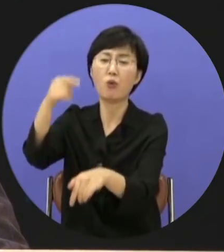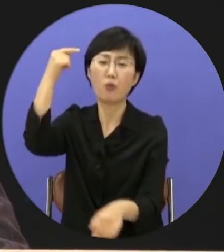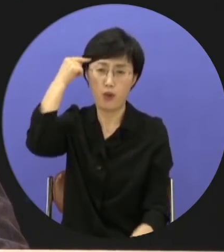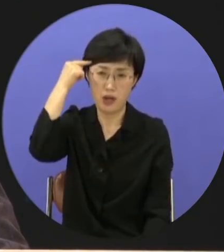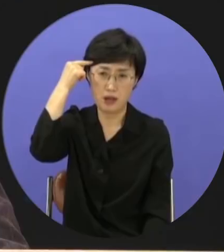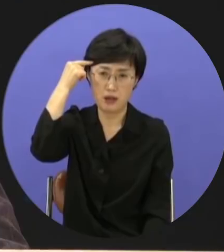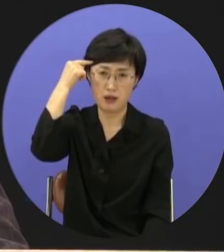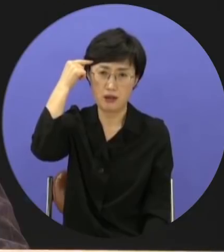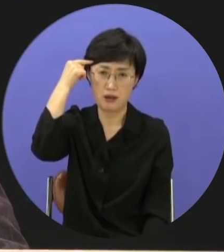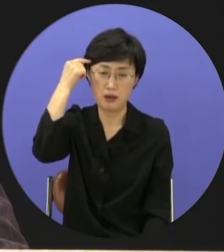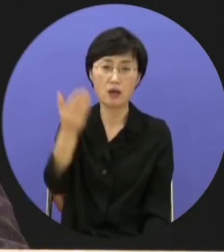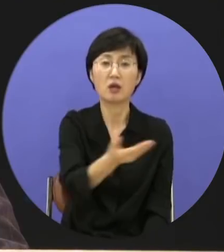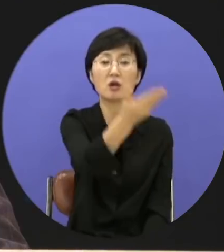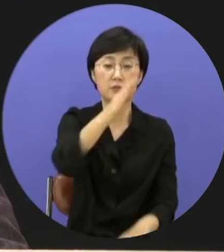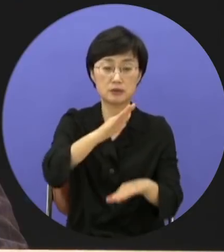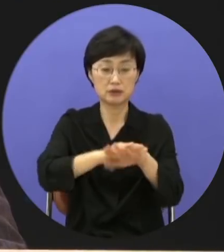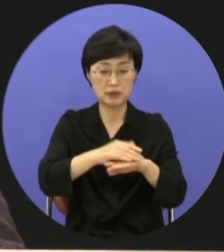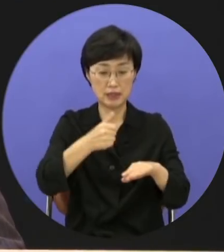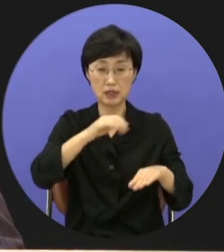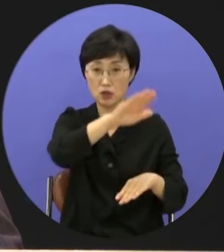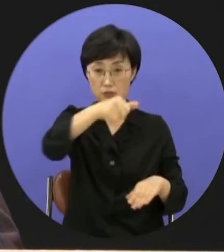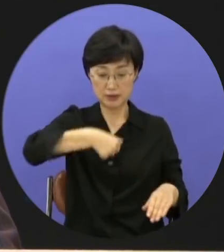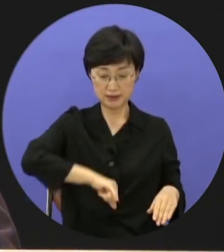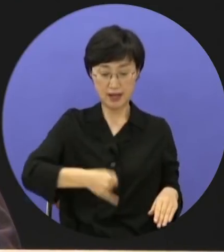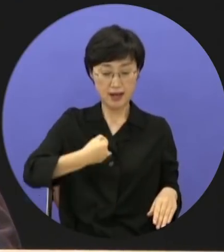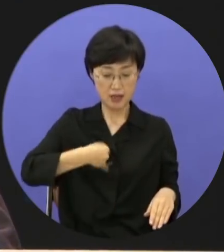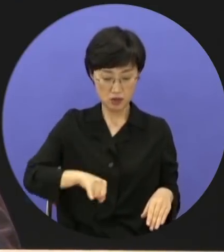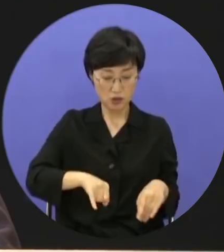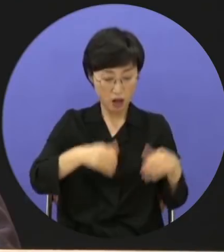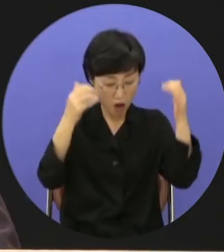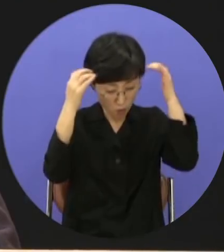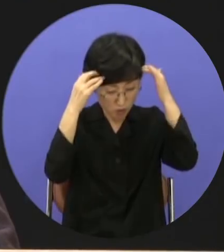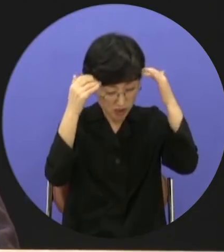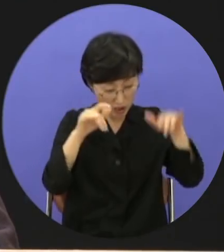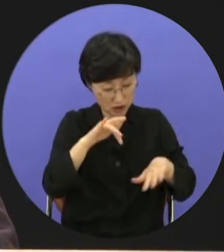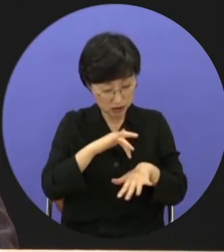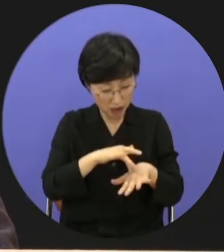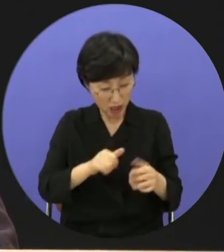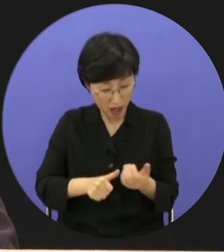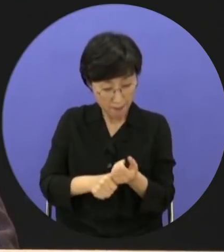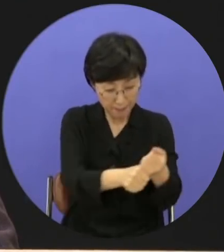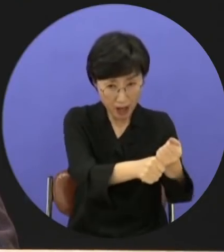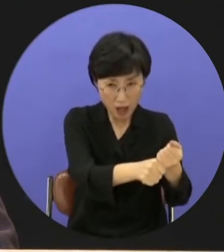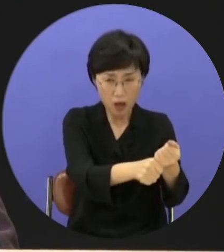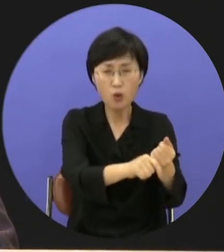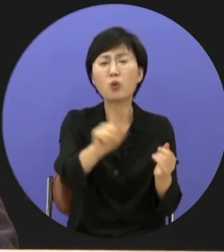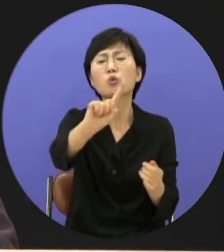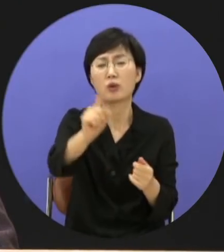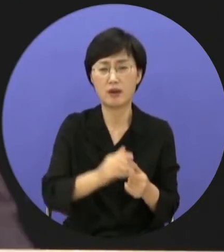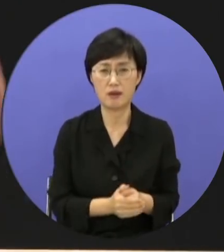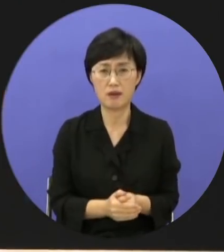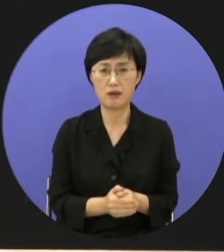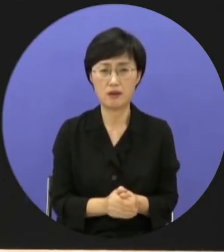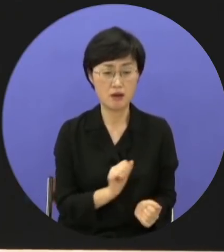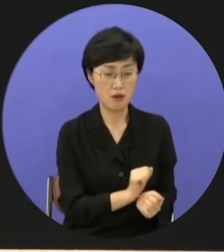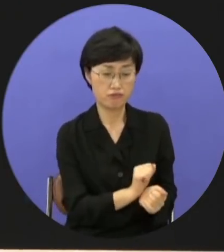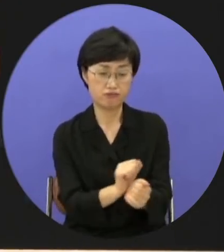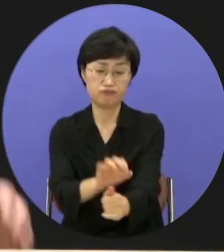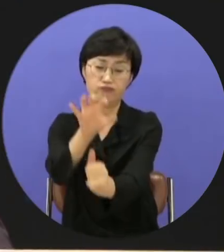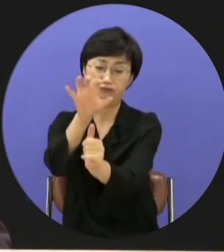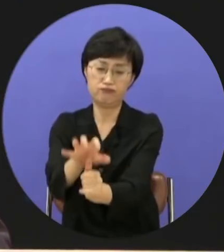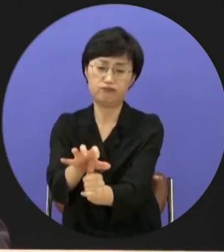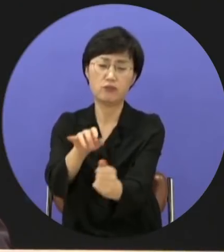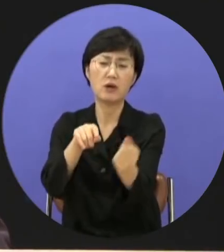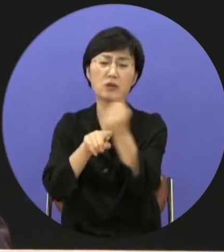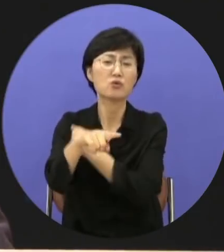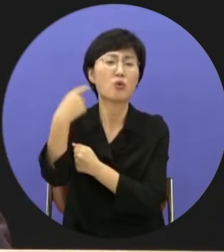후대가 노예로 끌려가면 어떡하겠어요? What would happen if your posterity is dragged off as slaves? 왜 포로 돼갔습니까? Why were they taken captive? 이게 성경 얘기예요.